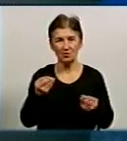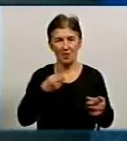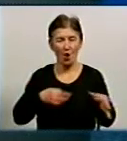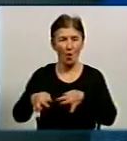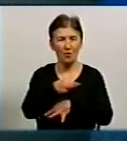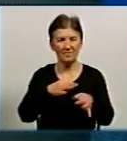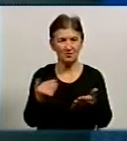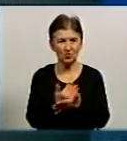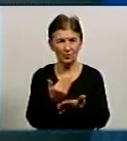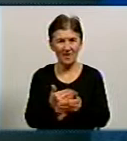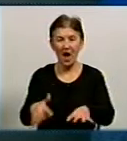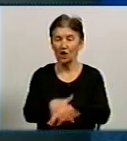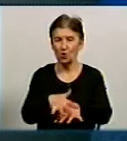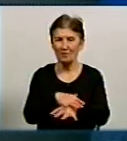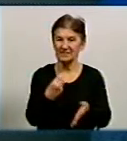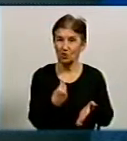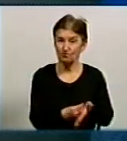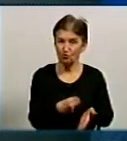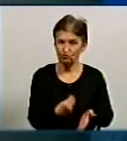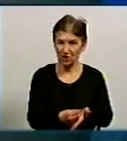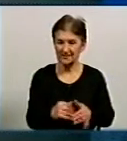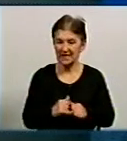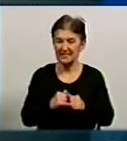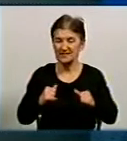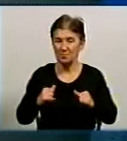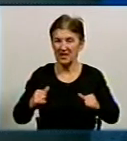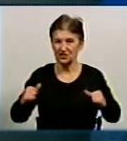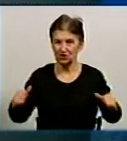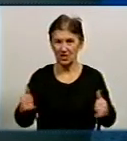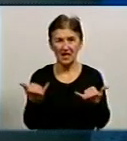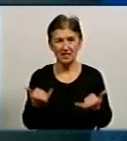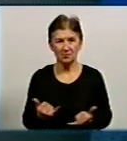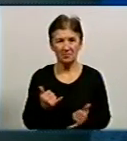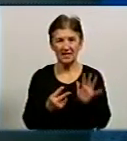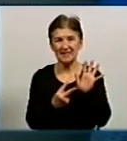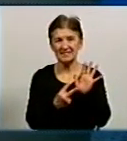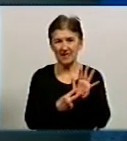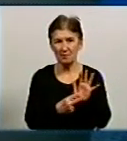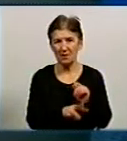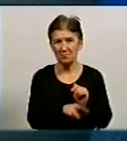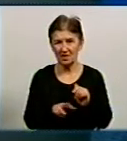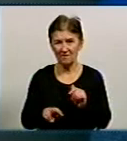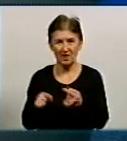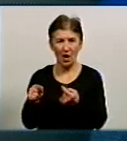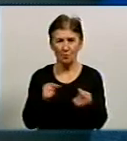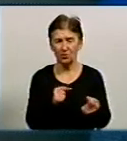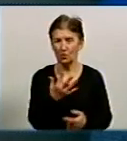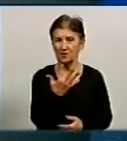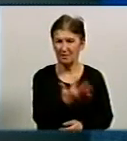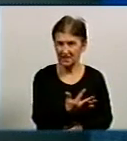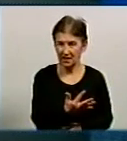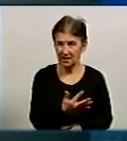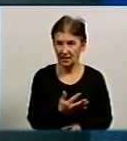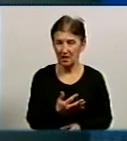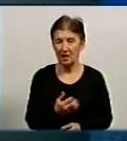новину. Громадський бюджет Кропивницького збільшили, тобто він тепер складатиме 7 мільйонів проти 5, як це було минулого